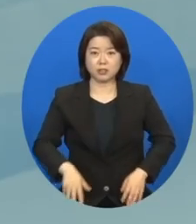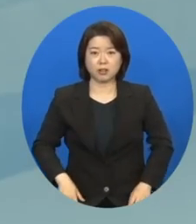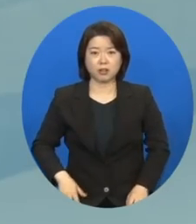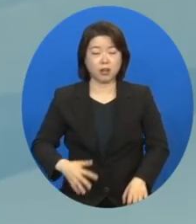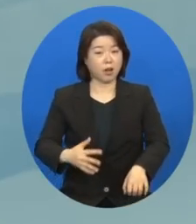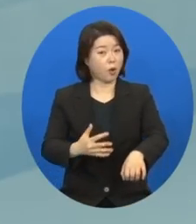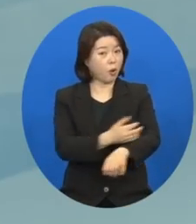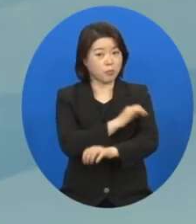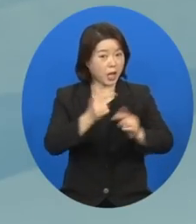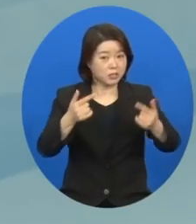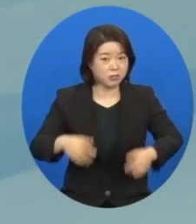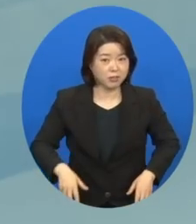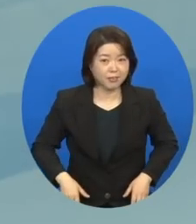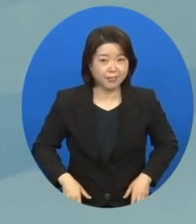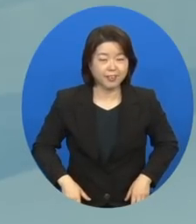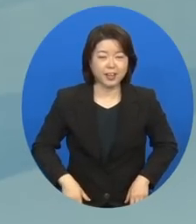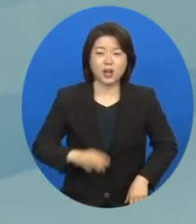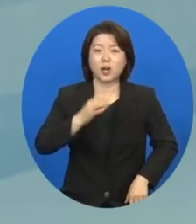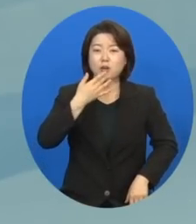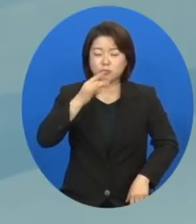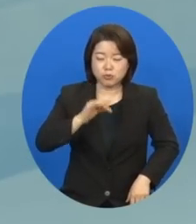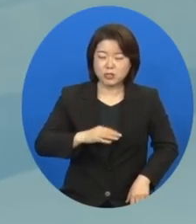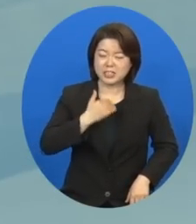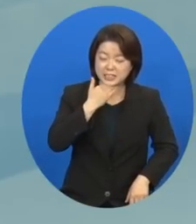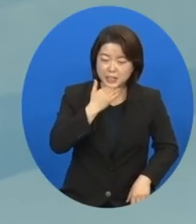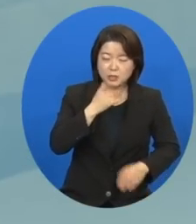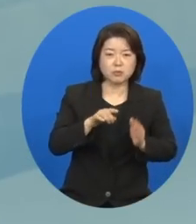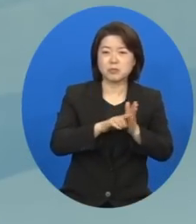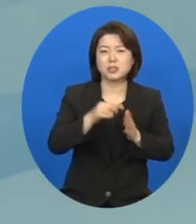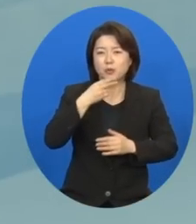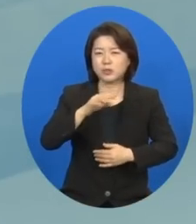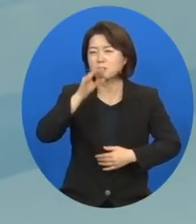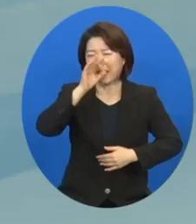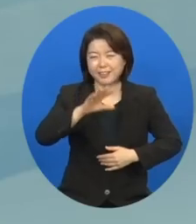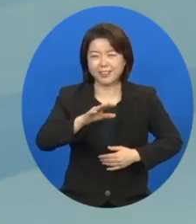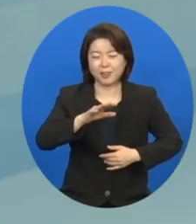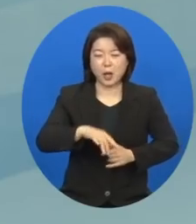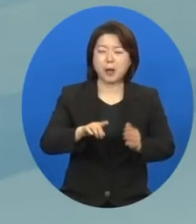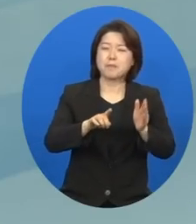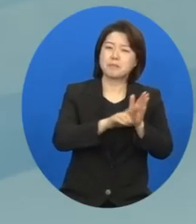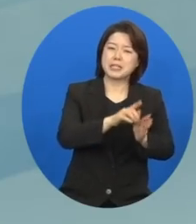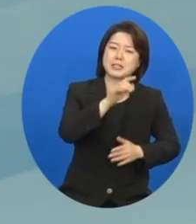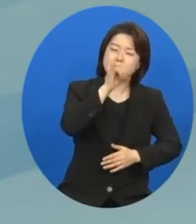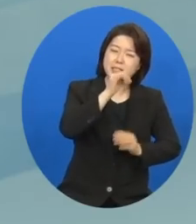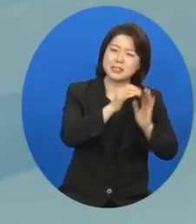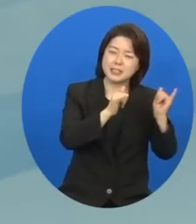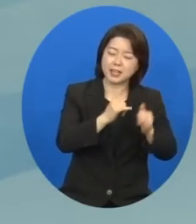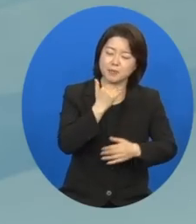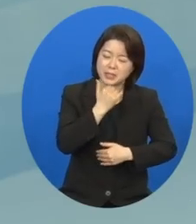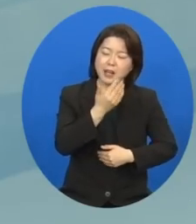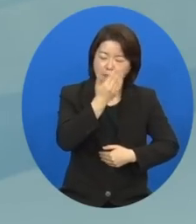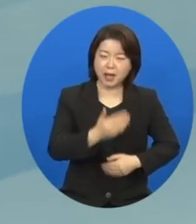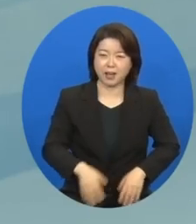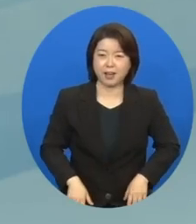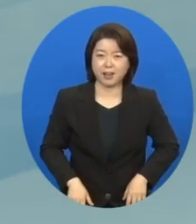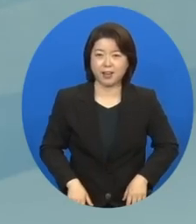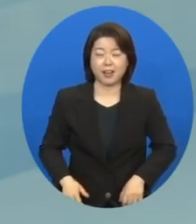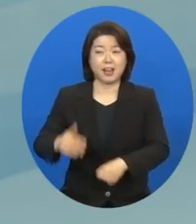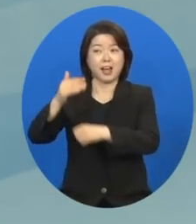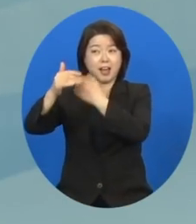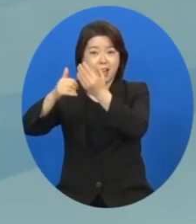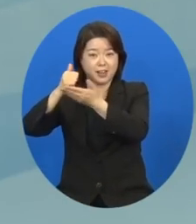아니죠? 물론 기다림은 믿음 없이는 불가능합니다. 믿음이 있는 사람이 기다릴 수 있어요. 그러나 우리가 하나님께서